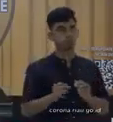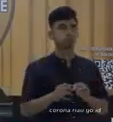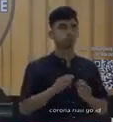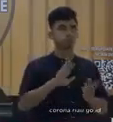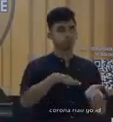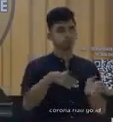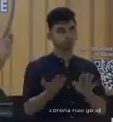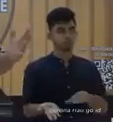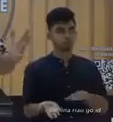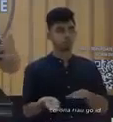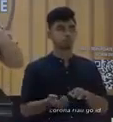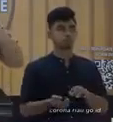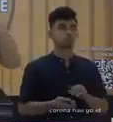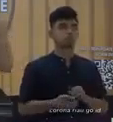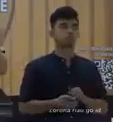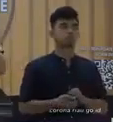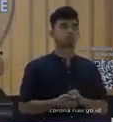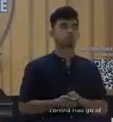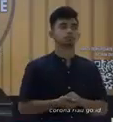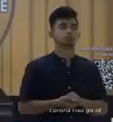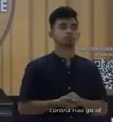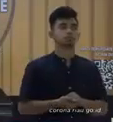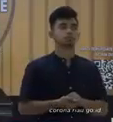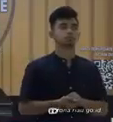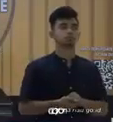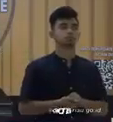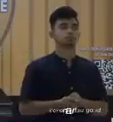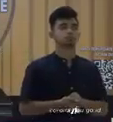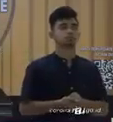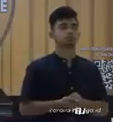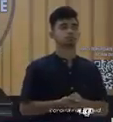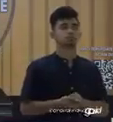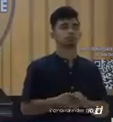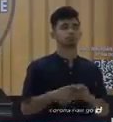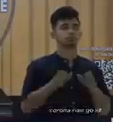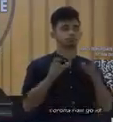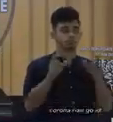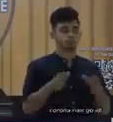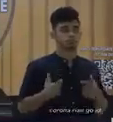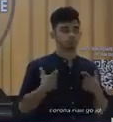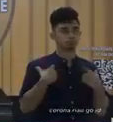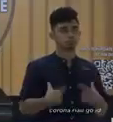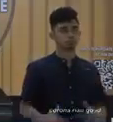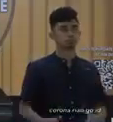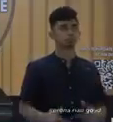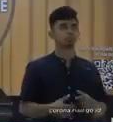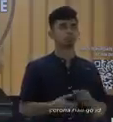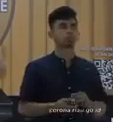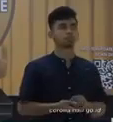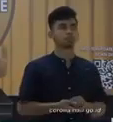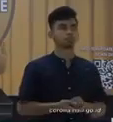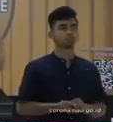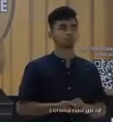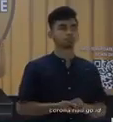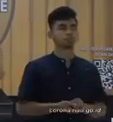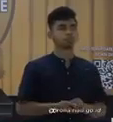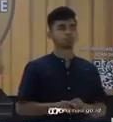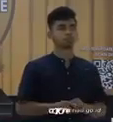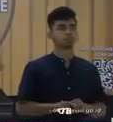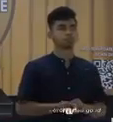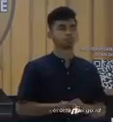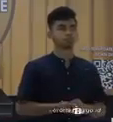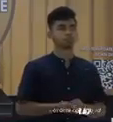Artinya kalau kita bebaskan ini, biarkan kayak yang melakukan seperti ini adalah negaranya Swedia. Swedia tidak